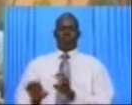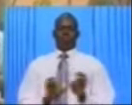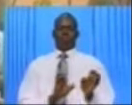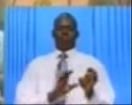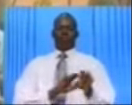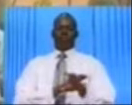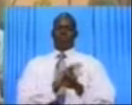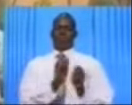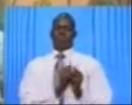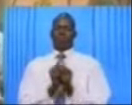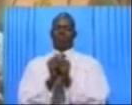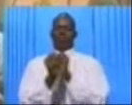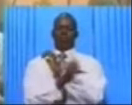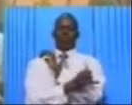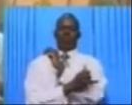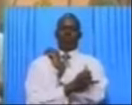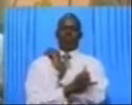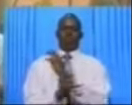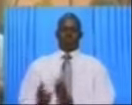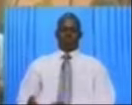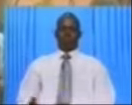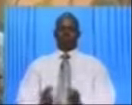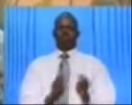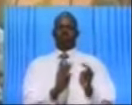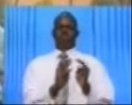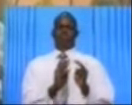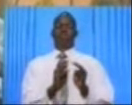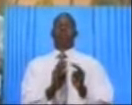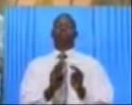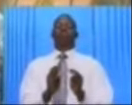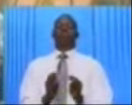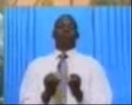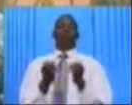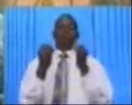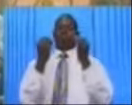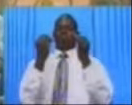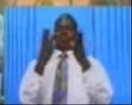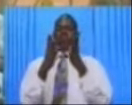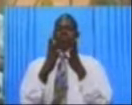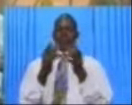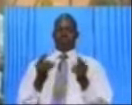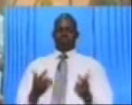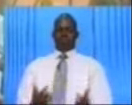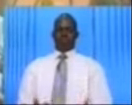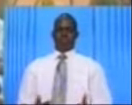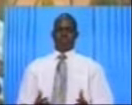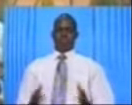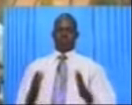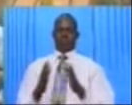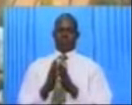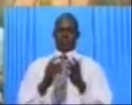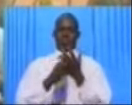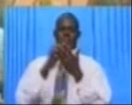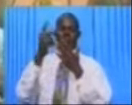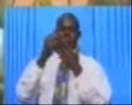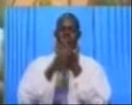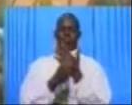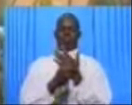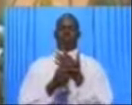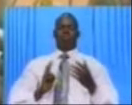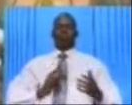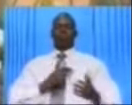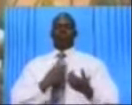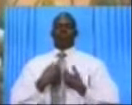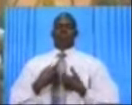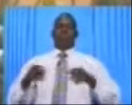l'ensemble du pays et de manière plus intensive au niveau de la zone de concentration du projet. Nous avons